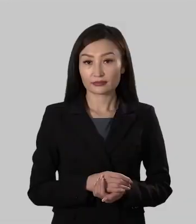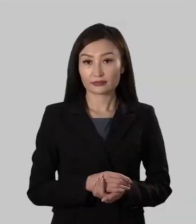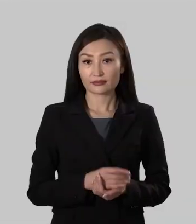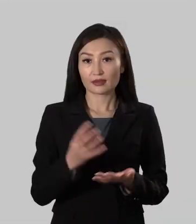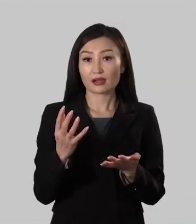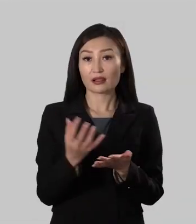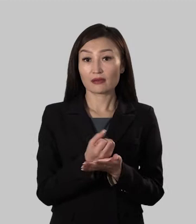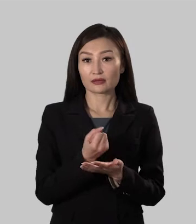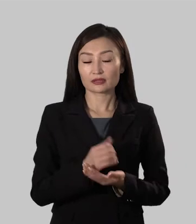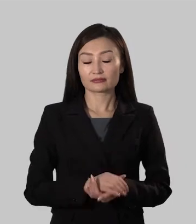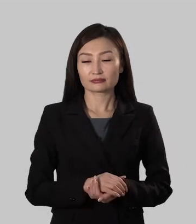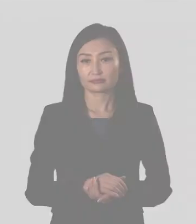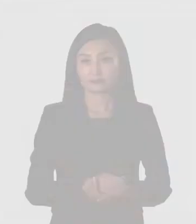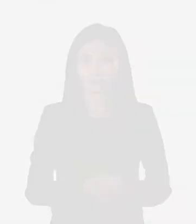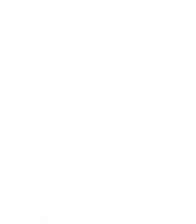Ловить.